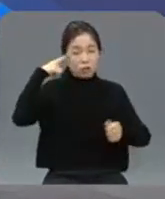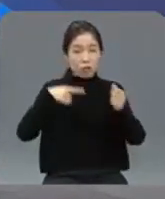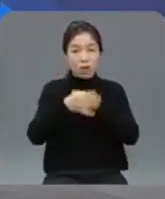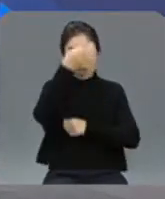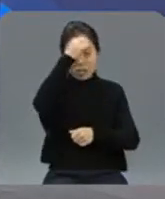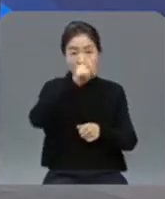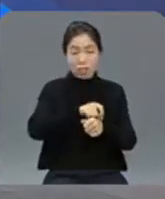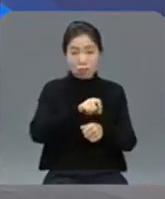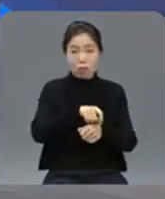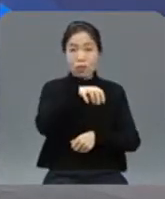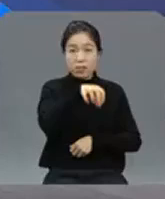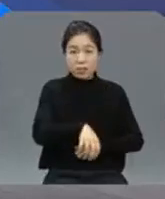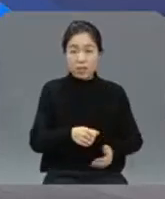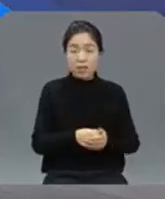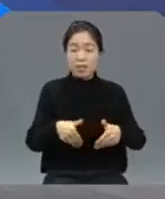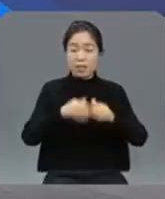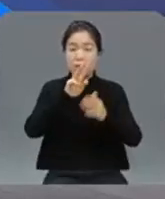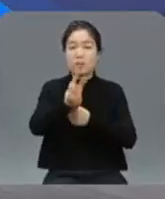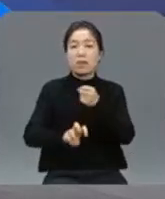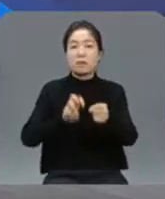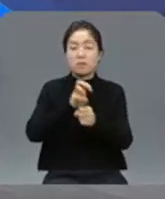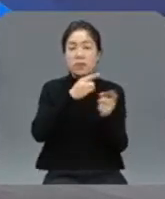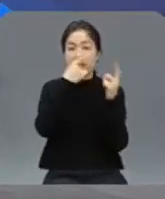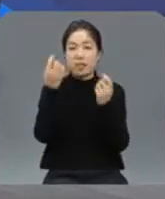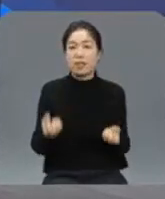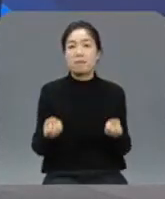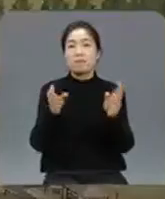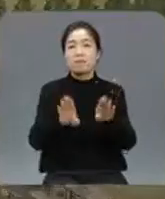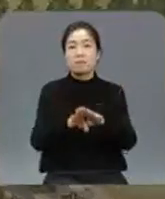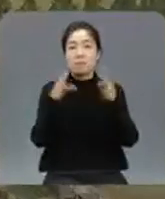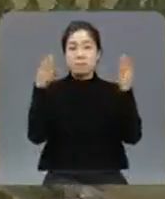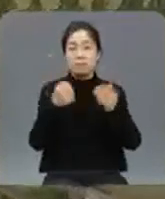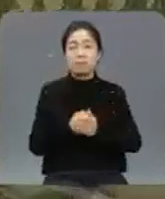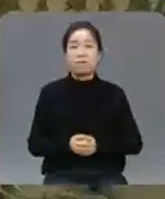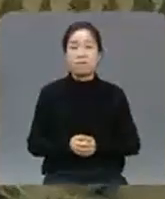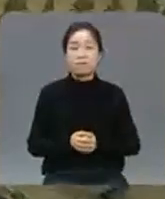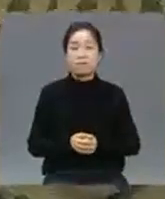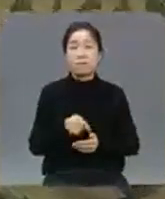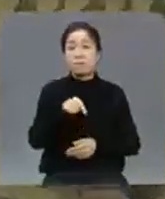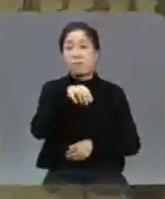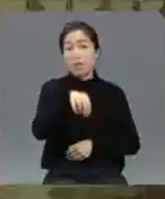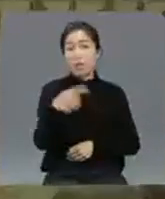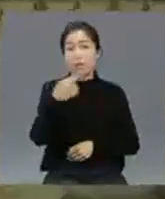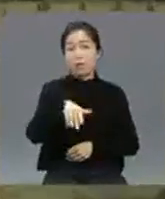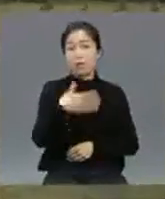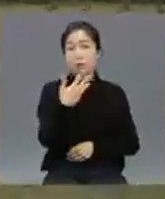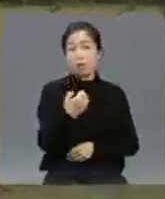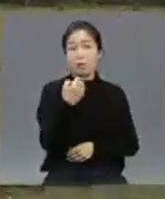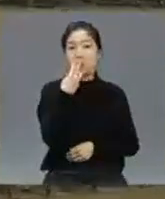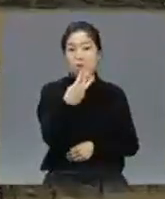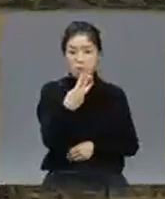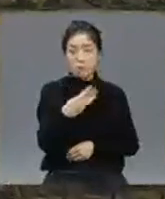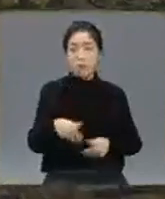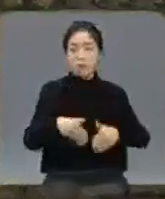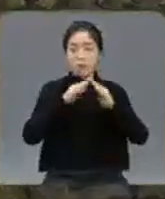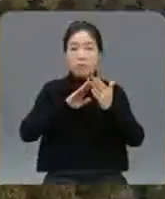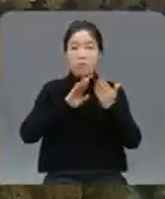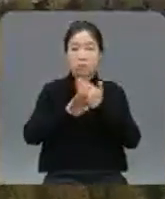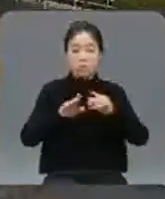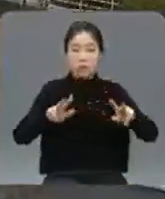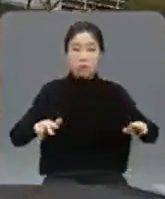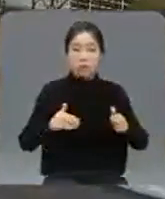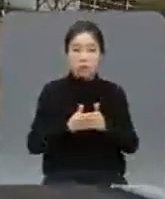기술론 지스트가 립 30주년 기념식을 교체합니다 지스트는 1993년 설립된 이후